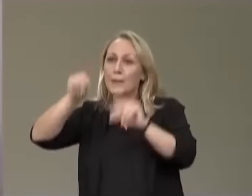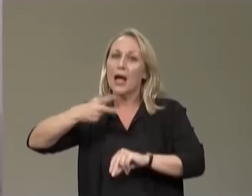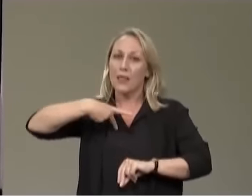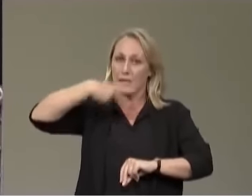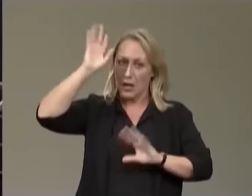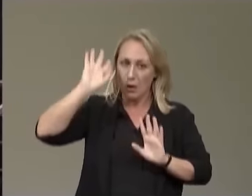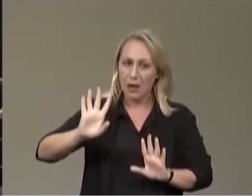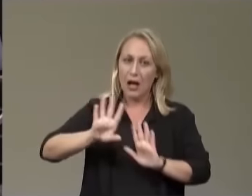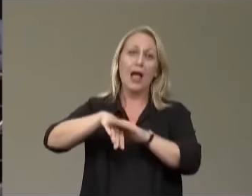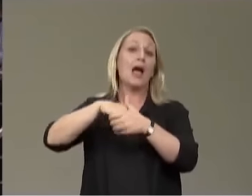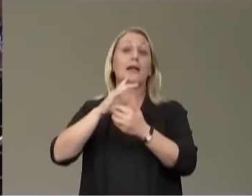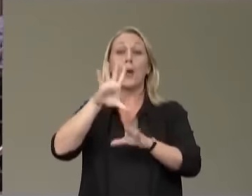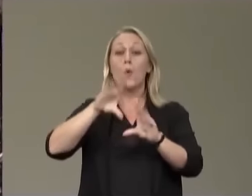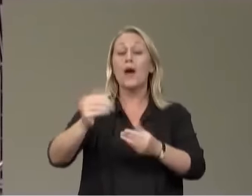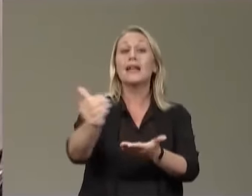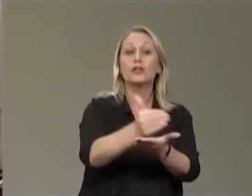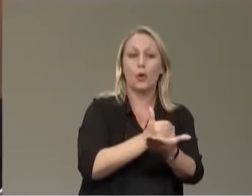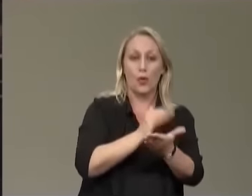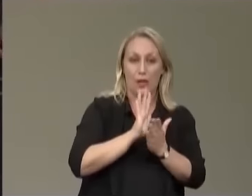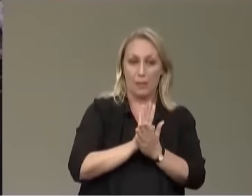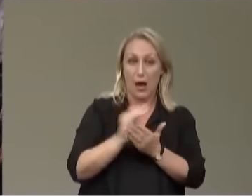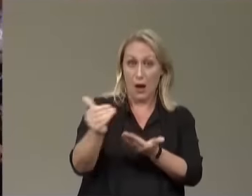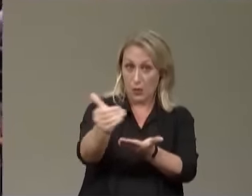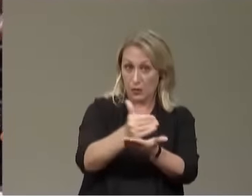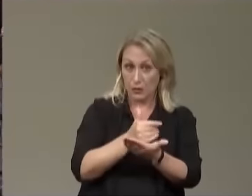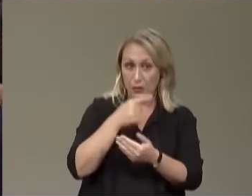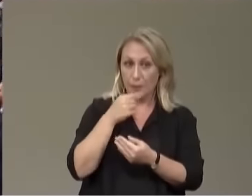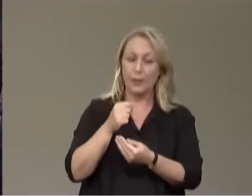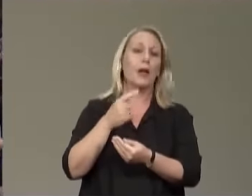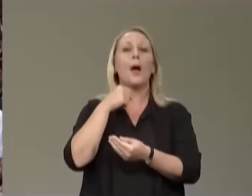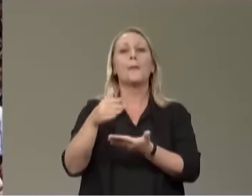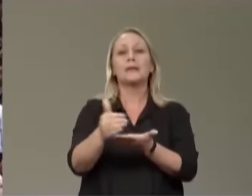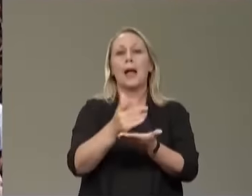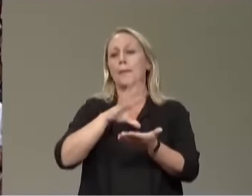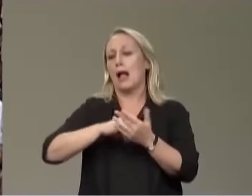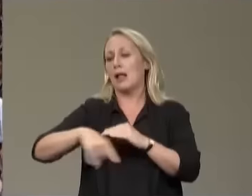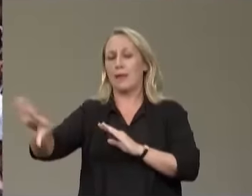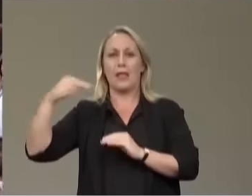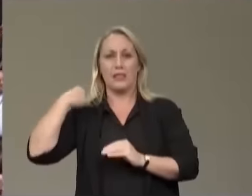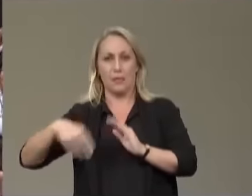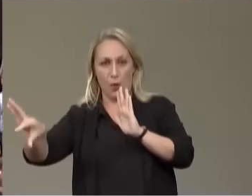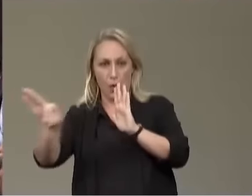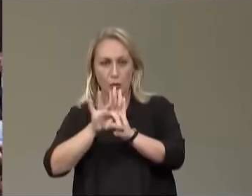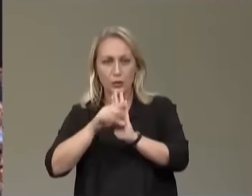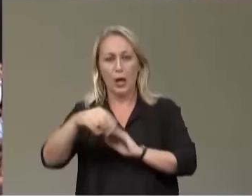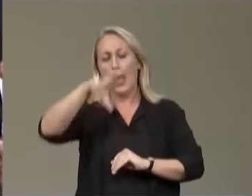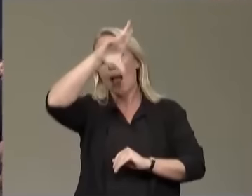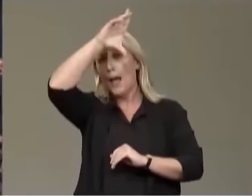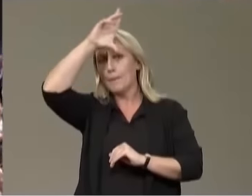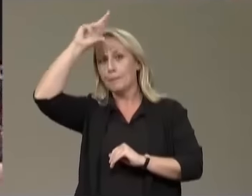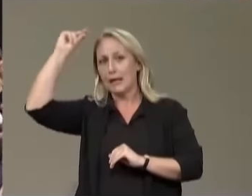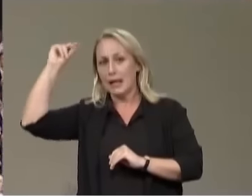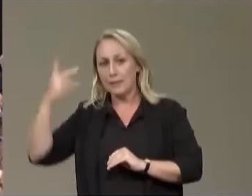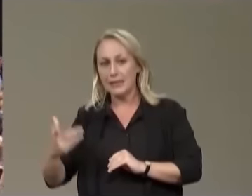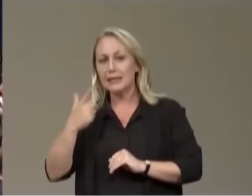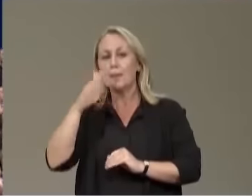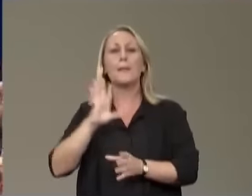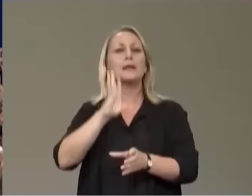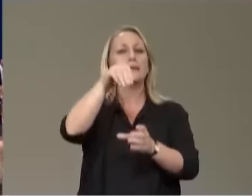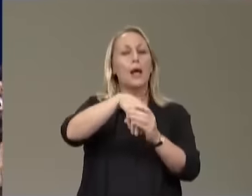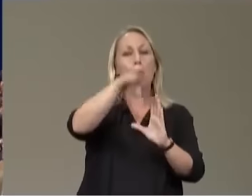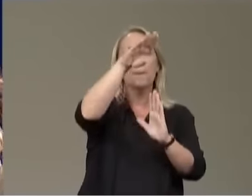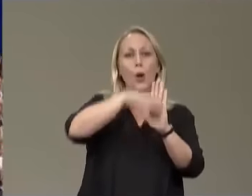Ανεξάρτητα πια από το εισόδημα. Το διορισμό στο εισόδημα και στο δημόσιο και την εισαγωγή στα νότα εκπαιδευτικά ιδρύματα μέχρι τη συμμετοχή στα